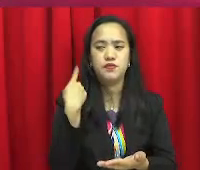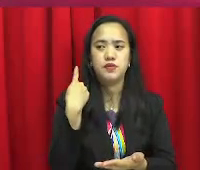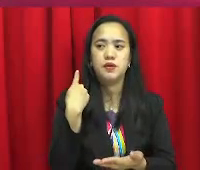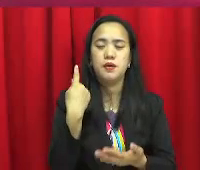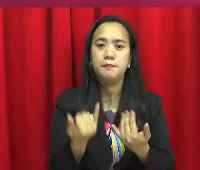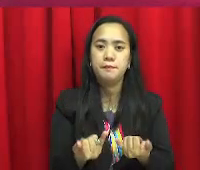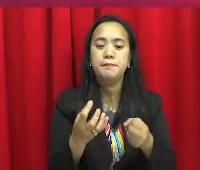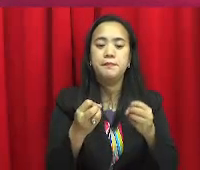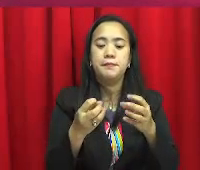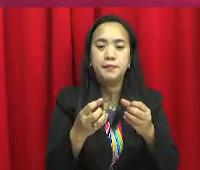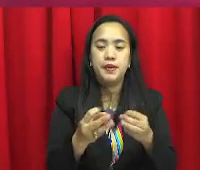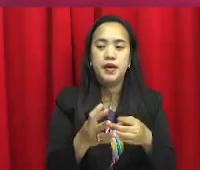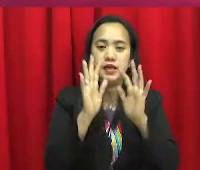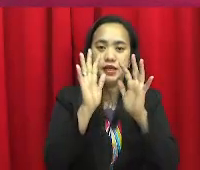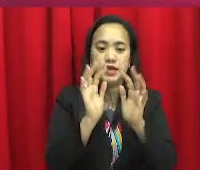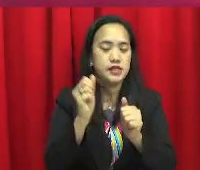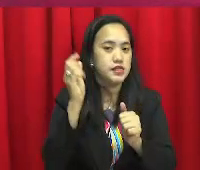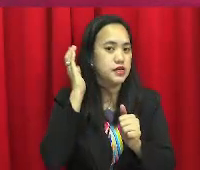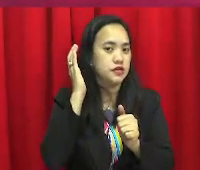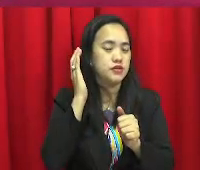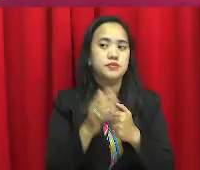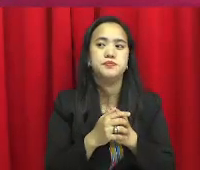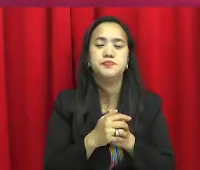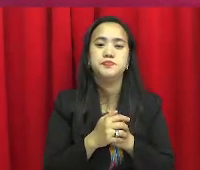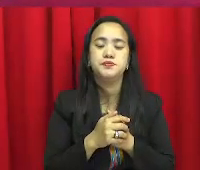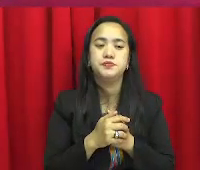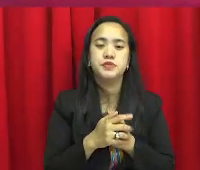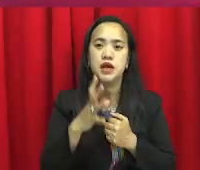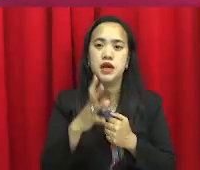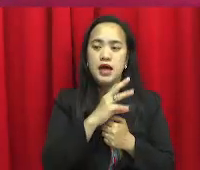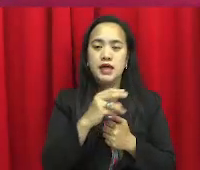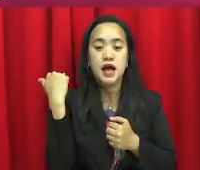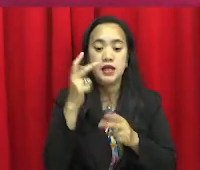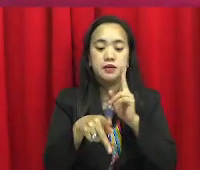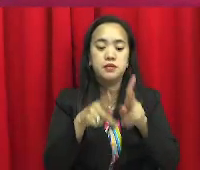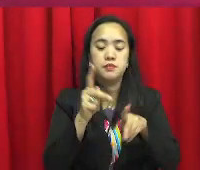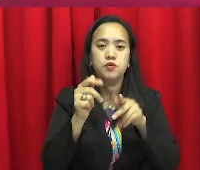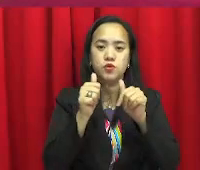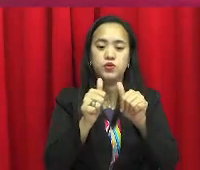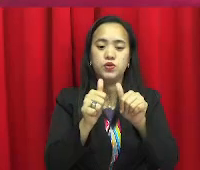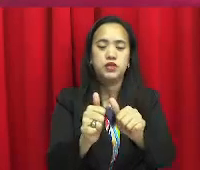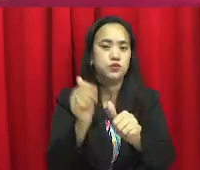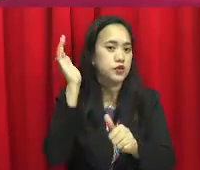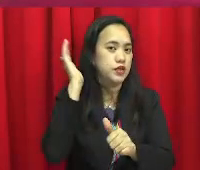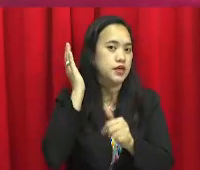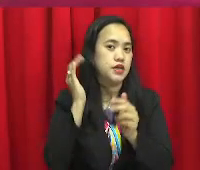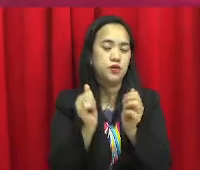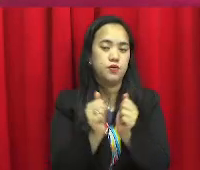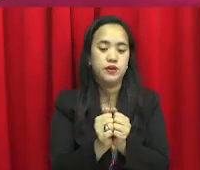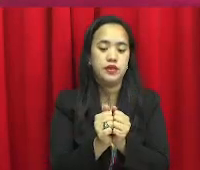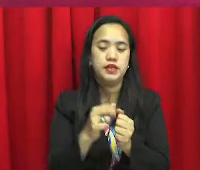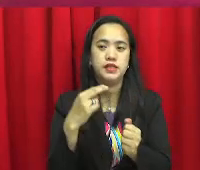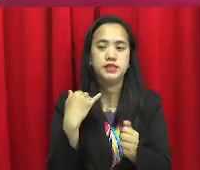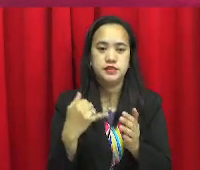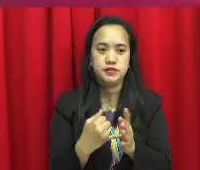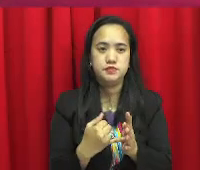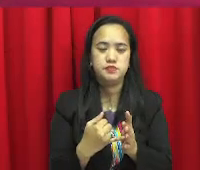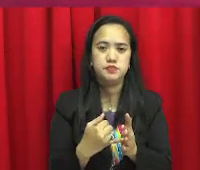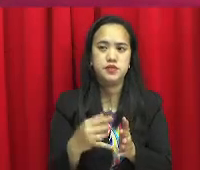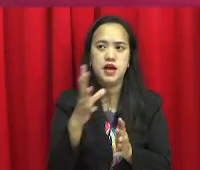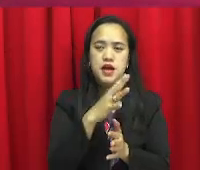At talagang yung iba ay talagang patuloy na nakikinig. No? Kasi sila po'y sabi nga nila,